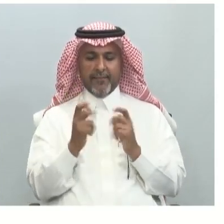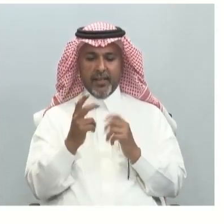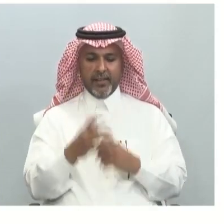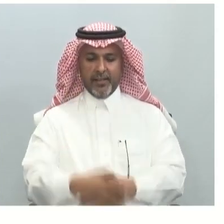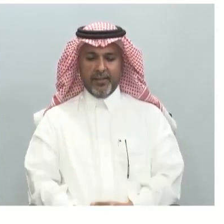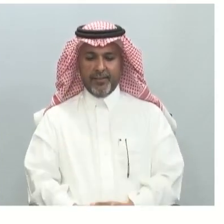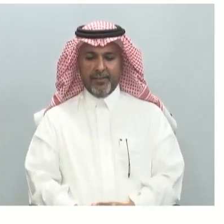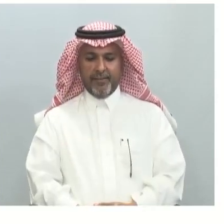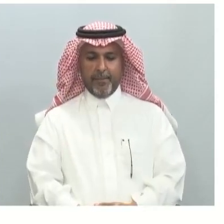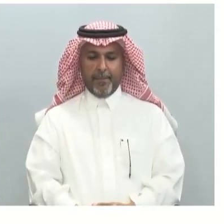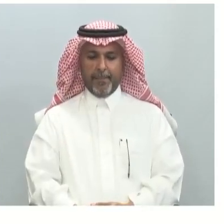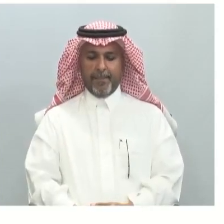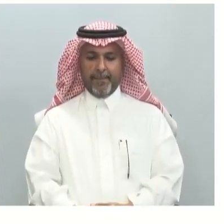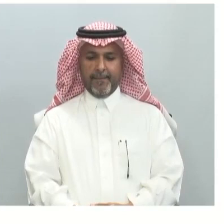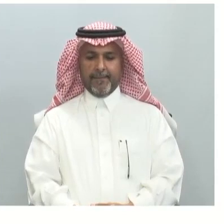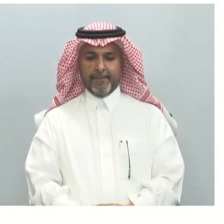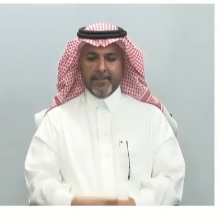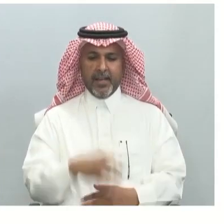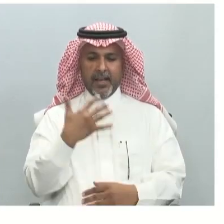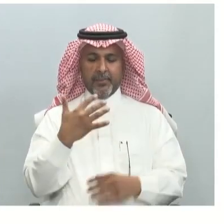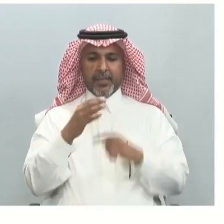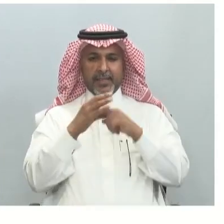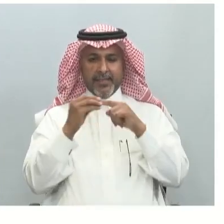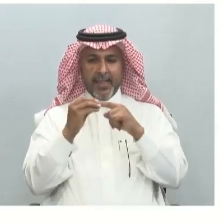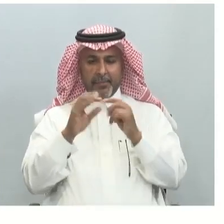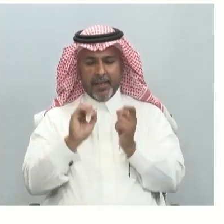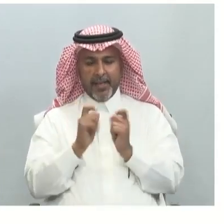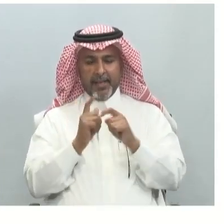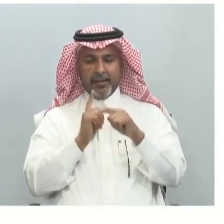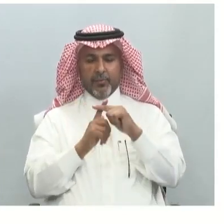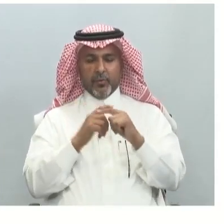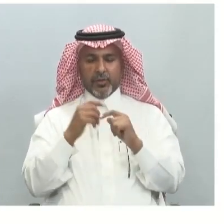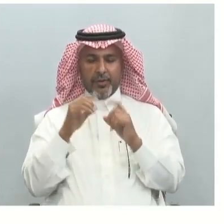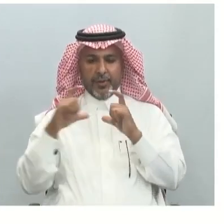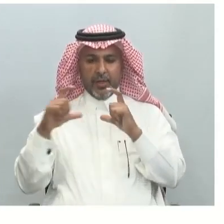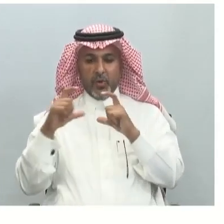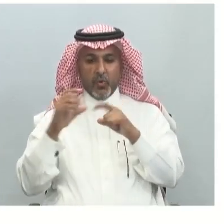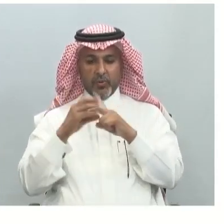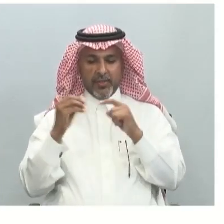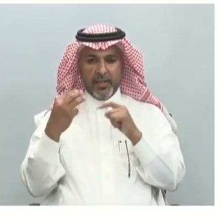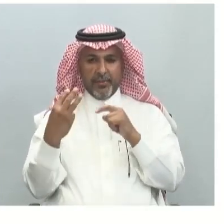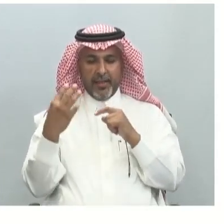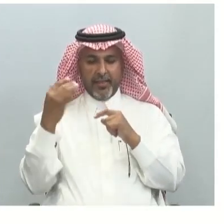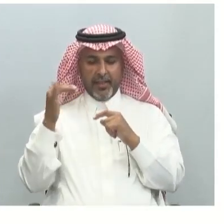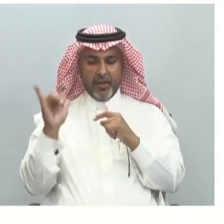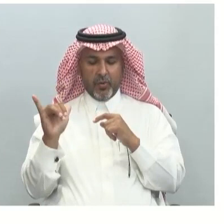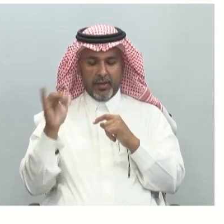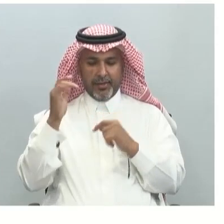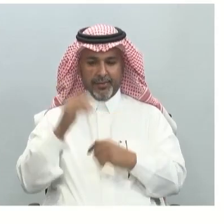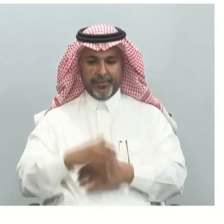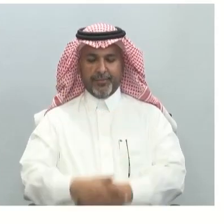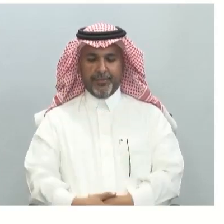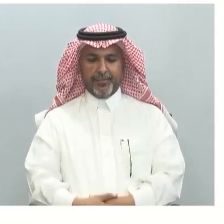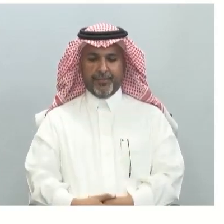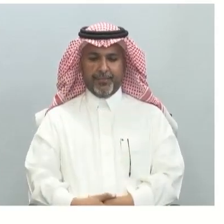خمسه زي ما هي بعدين السالب راح تصير موجب والعدد الثاني تتغير اشارته او اننا